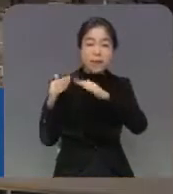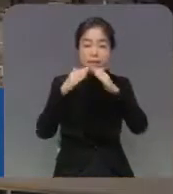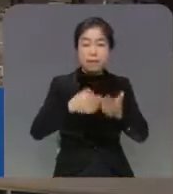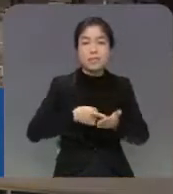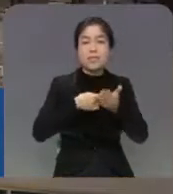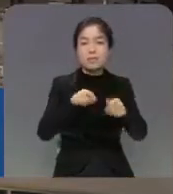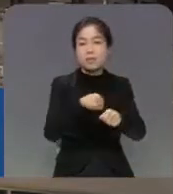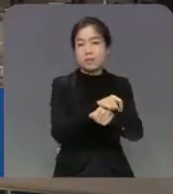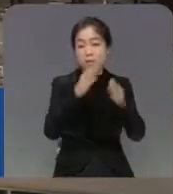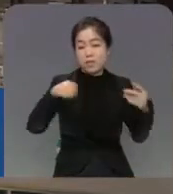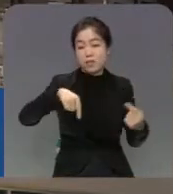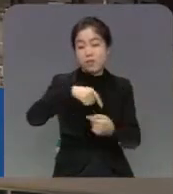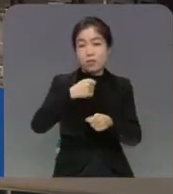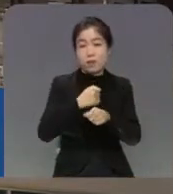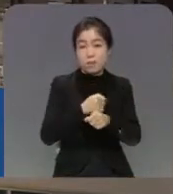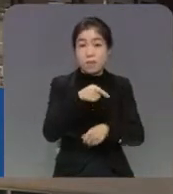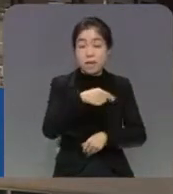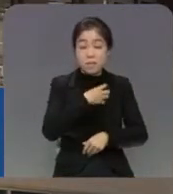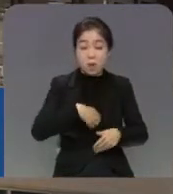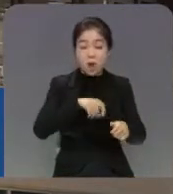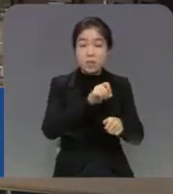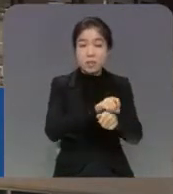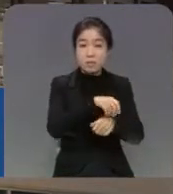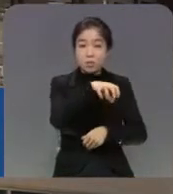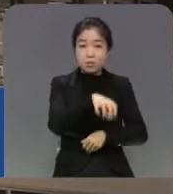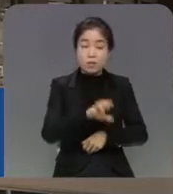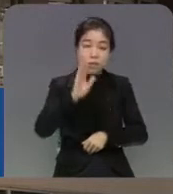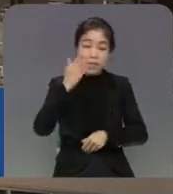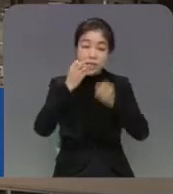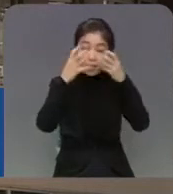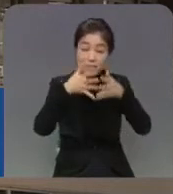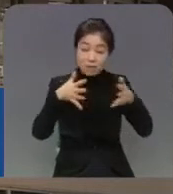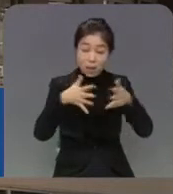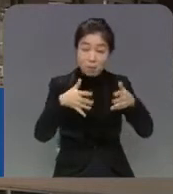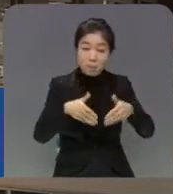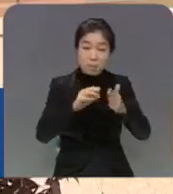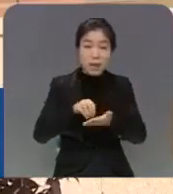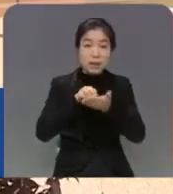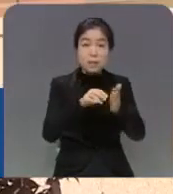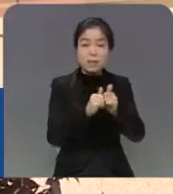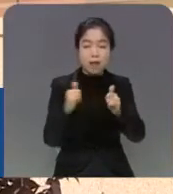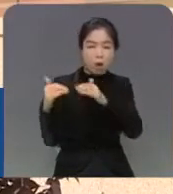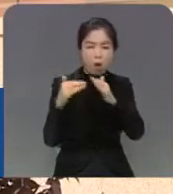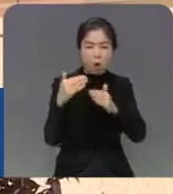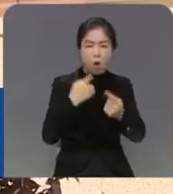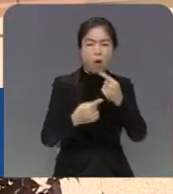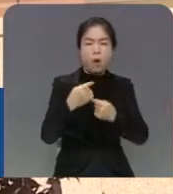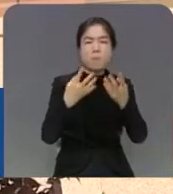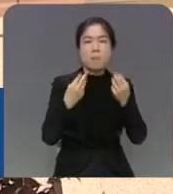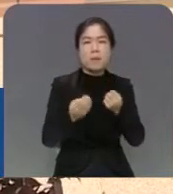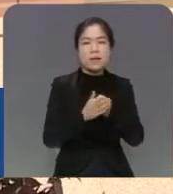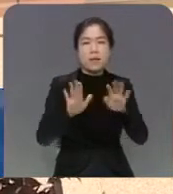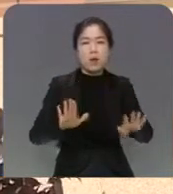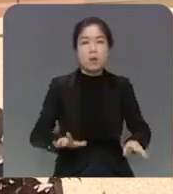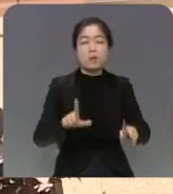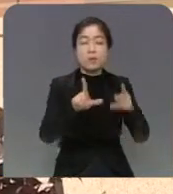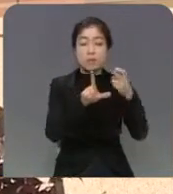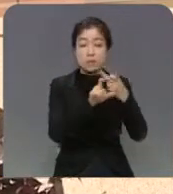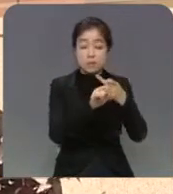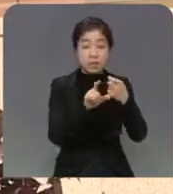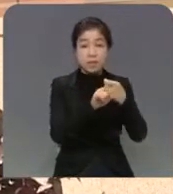운영합니다. 순천시 해룡면사무소는 최근 신축 아파트 입주민들의 전입신고가 잇따르고 있어 오는